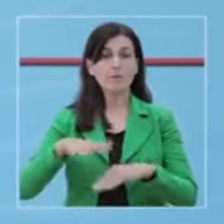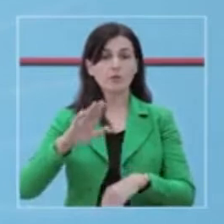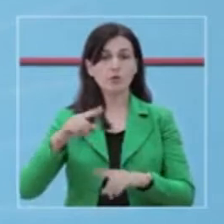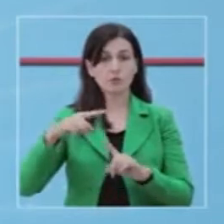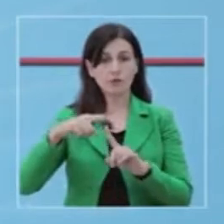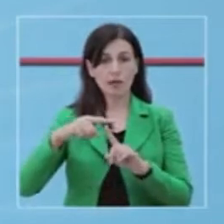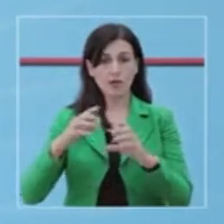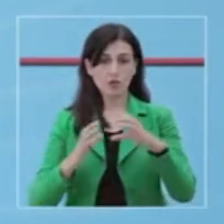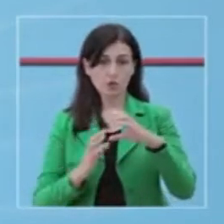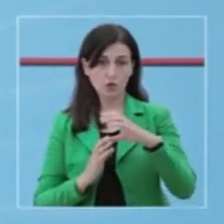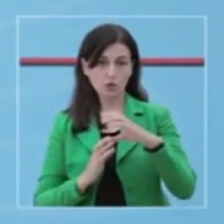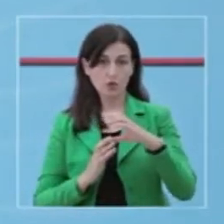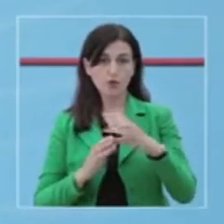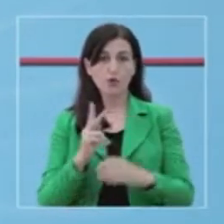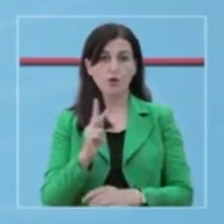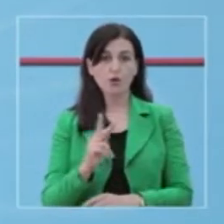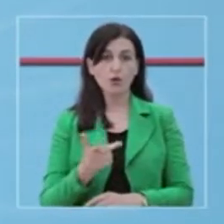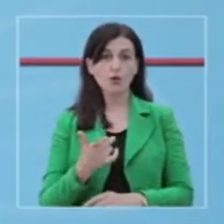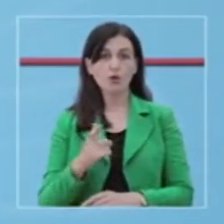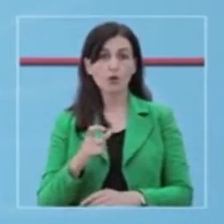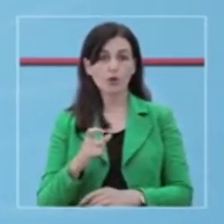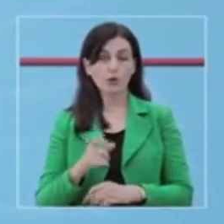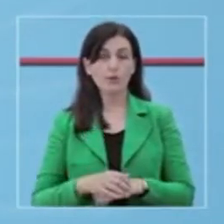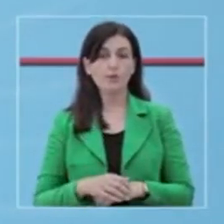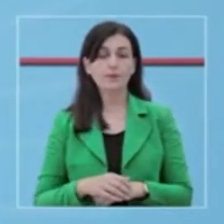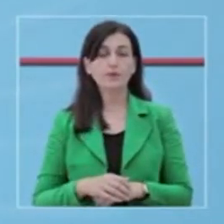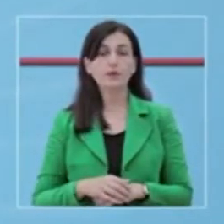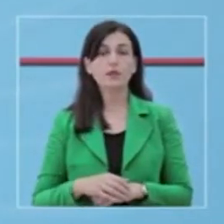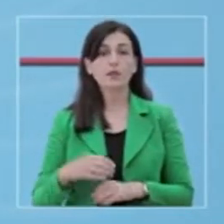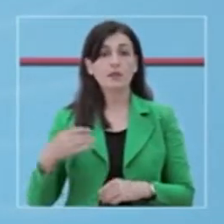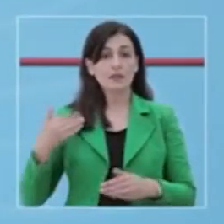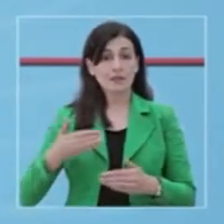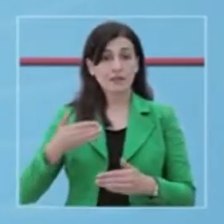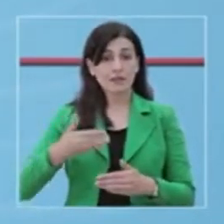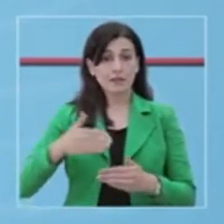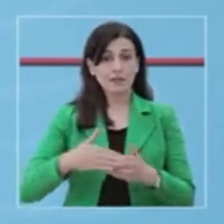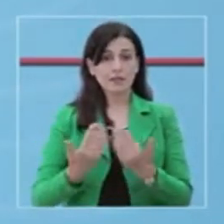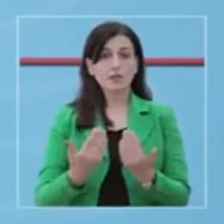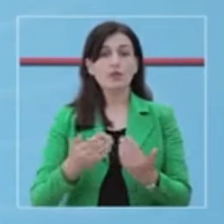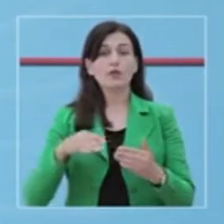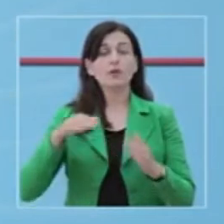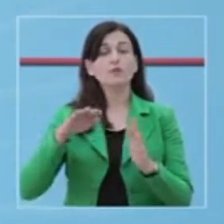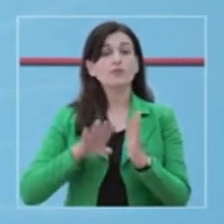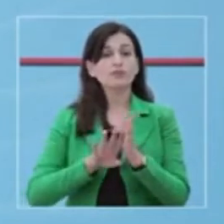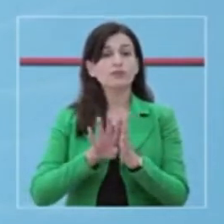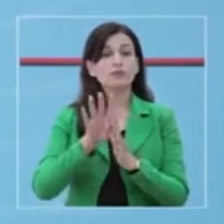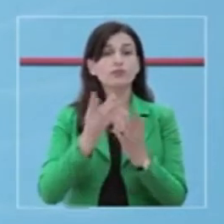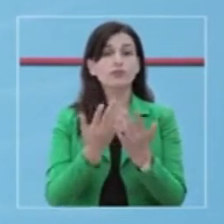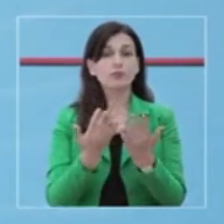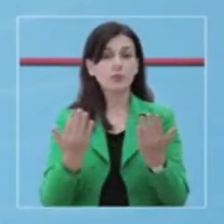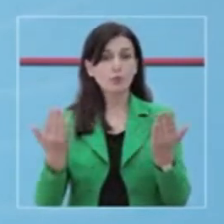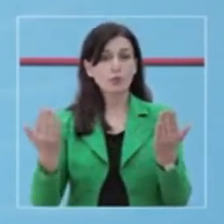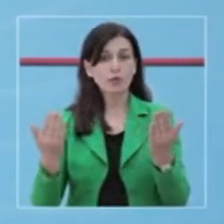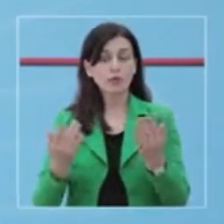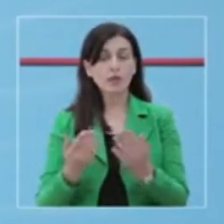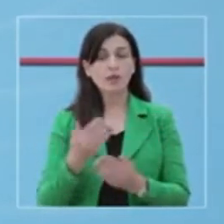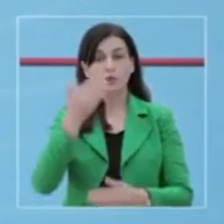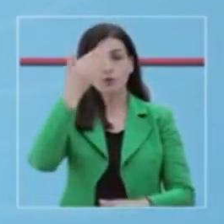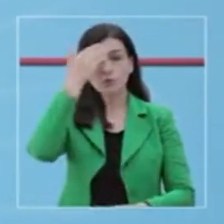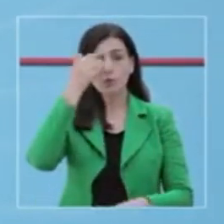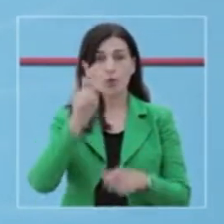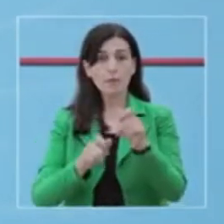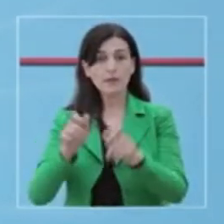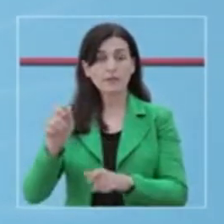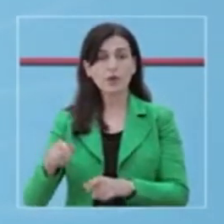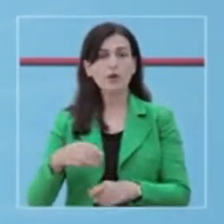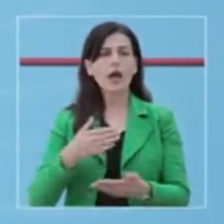Tiranë, Shkodër dhe Kruj. Nisur nga fakti se ditët e fundit po vjet rreshtimi rasteve me aktivitet biznesi, ndërmarrje